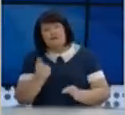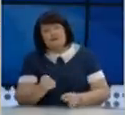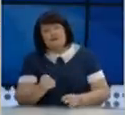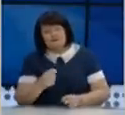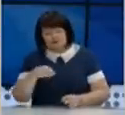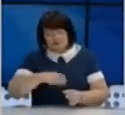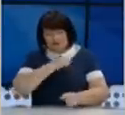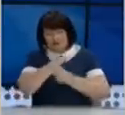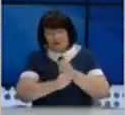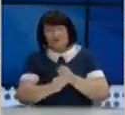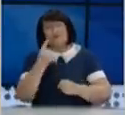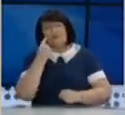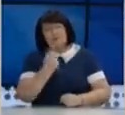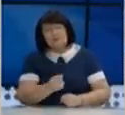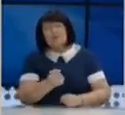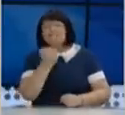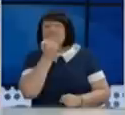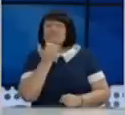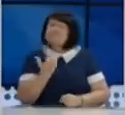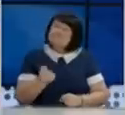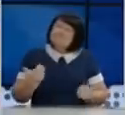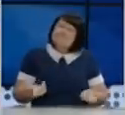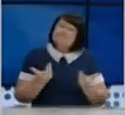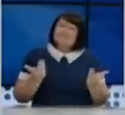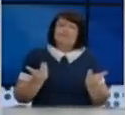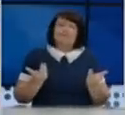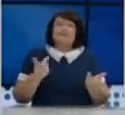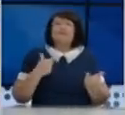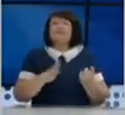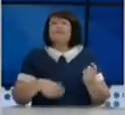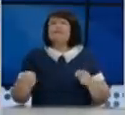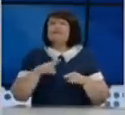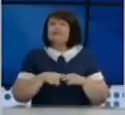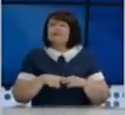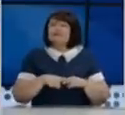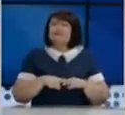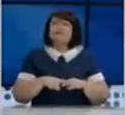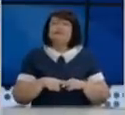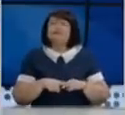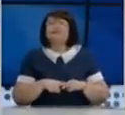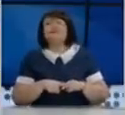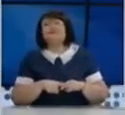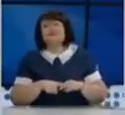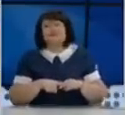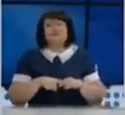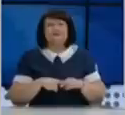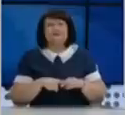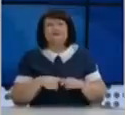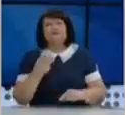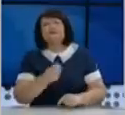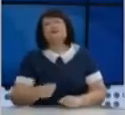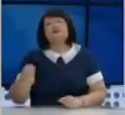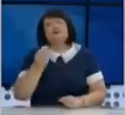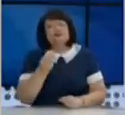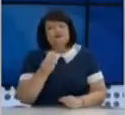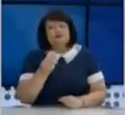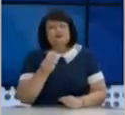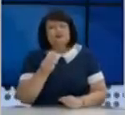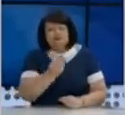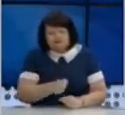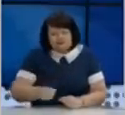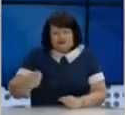χρονιά αποδεικνύει ότι κάτι γίνεται λάθος. Είμαστε η χώρα που έχει ενεργοποιήσει περισσότερο από κάθε όλη χώρα